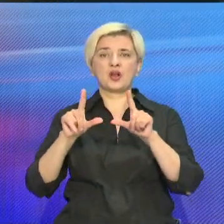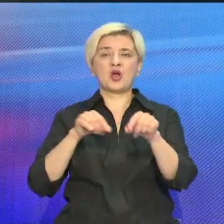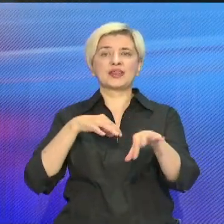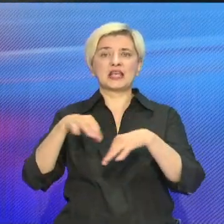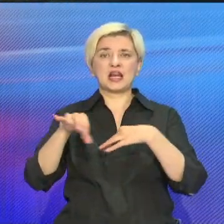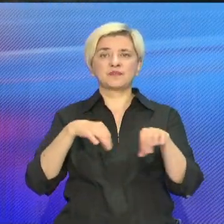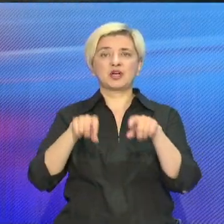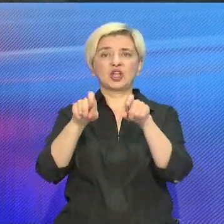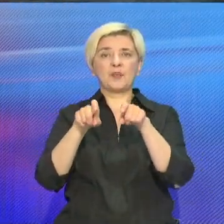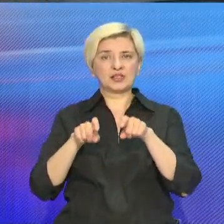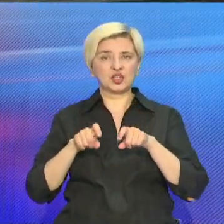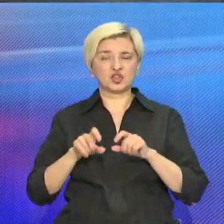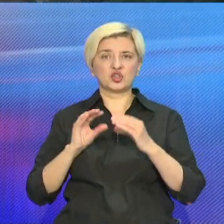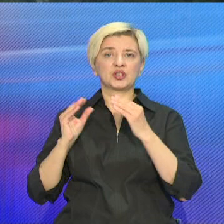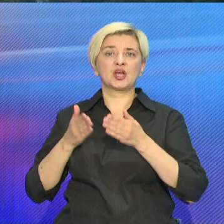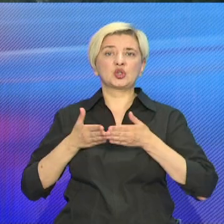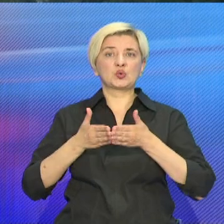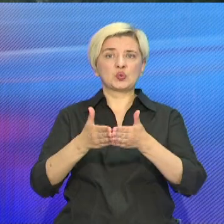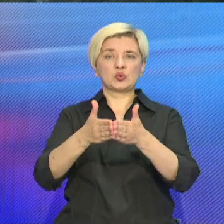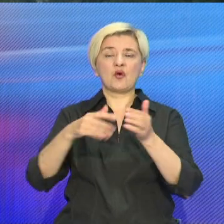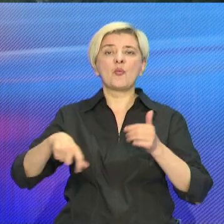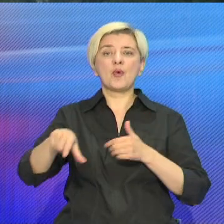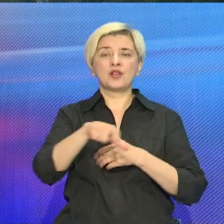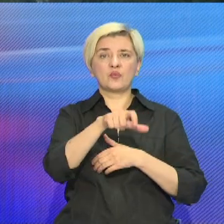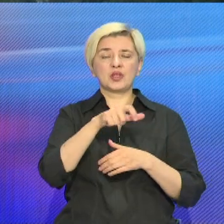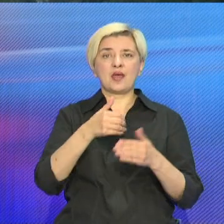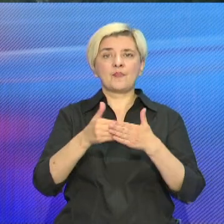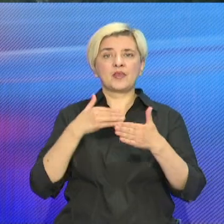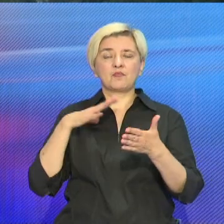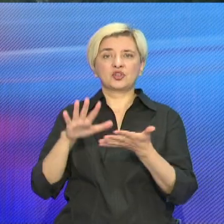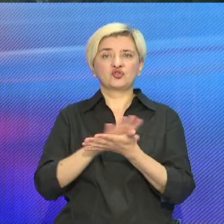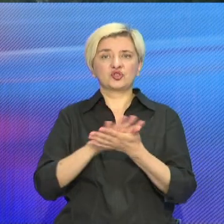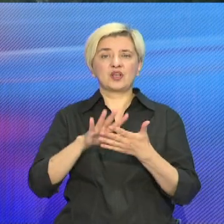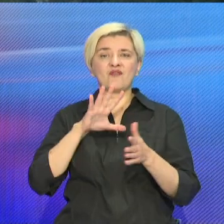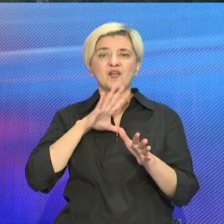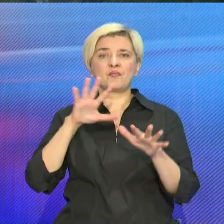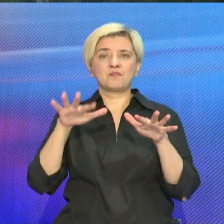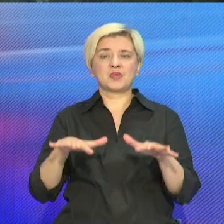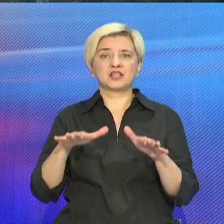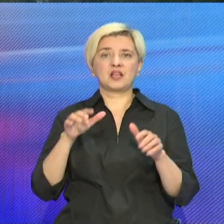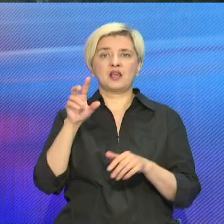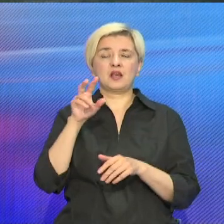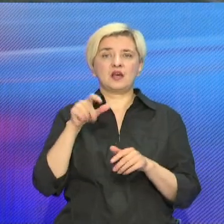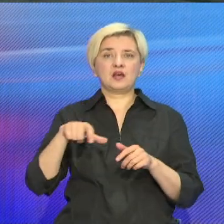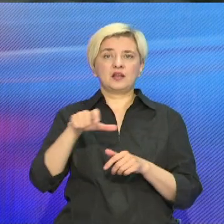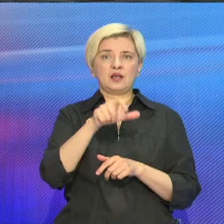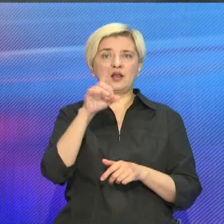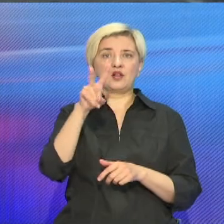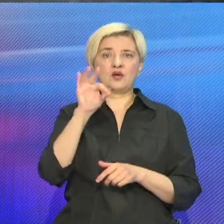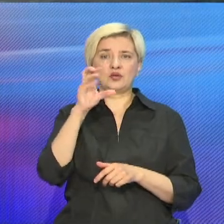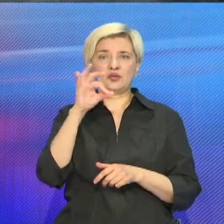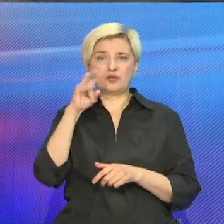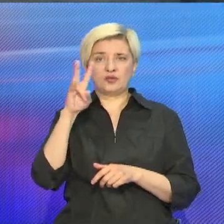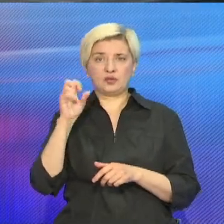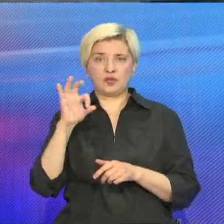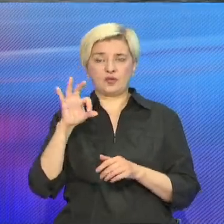по Нюмане. А значим, что напередодне очистка дна проходила у районе городского пляжа у лесопарку Лососна. На гэтым тыдні